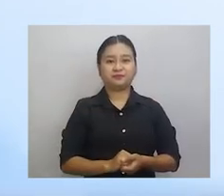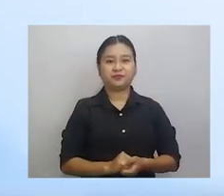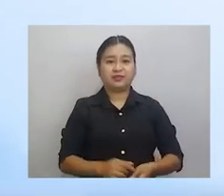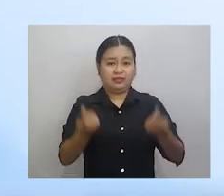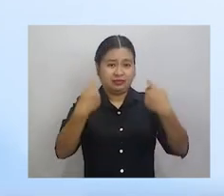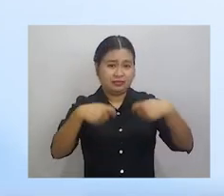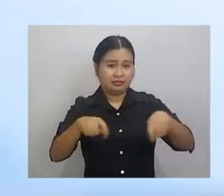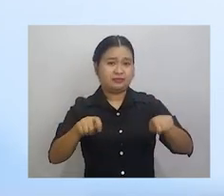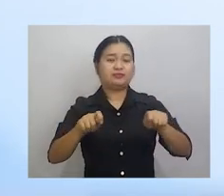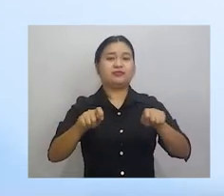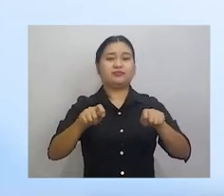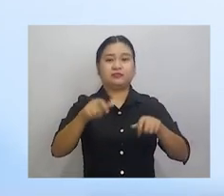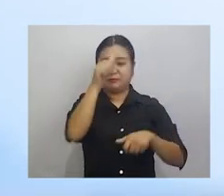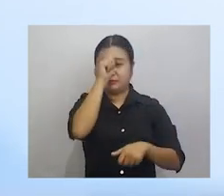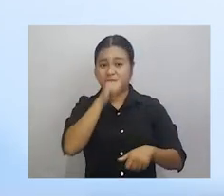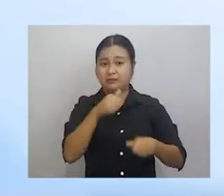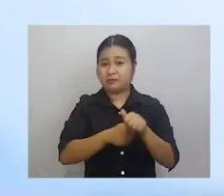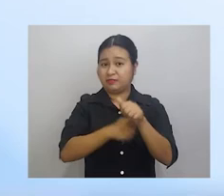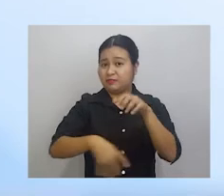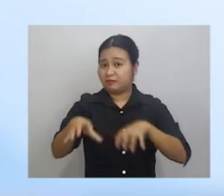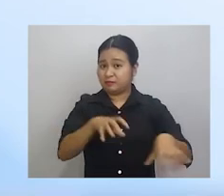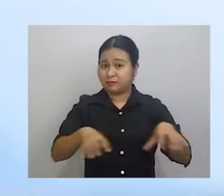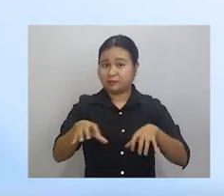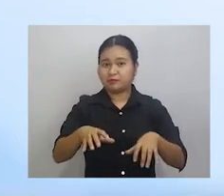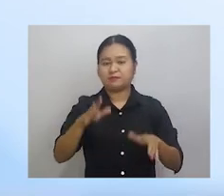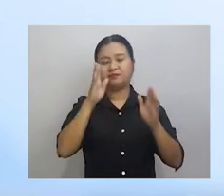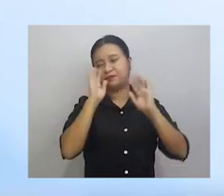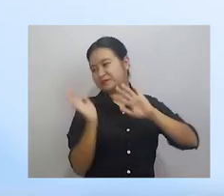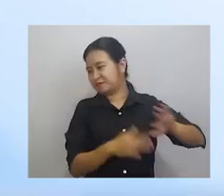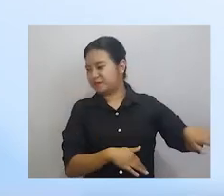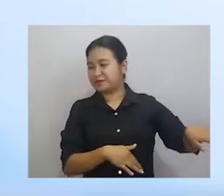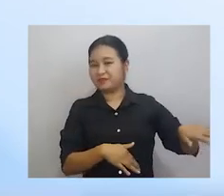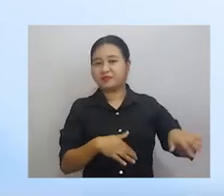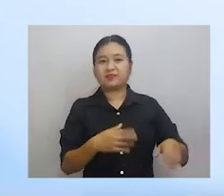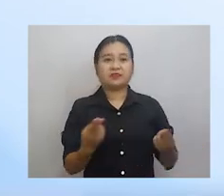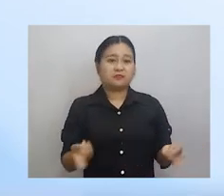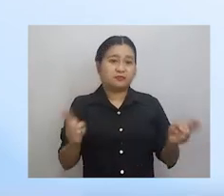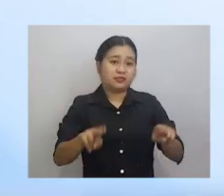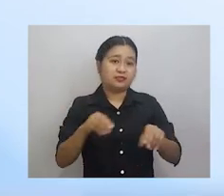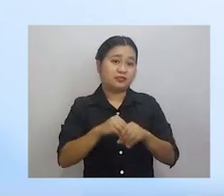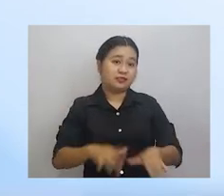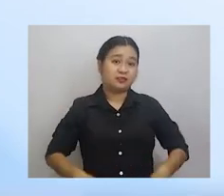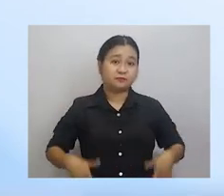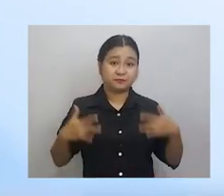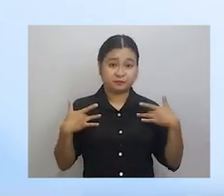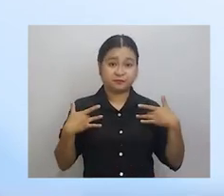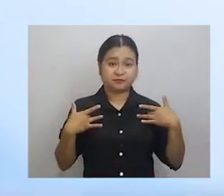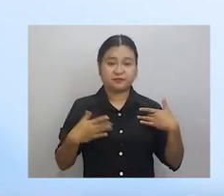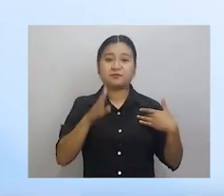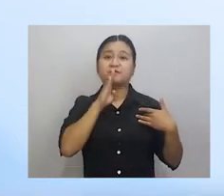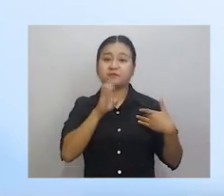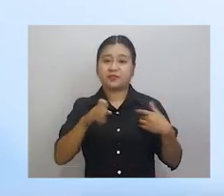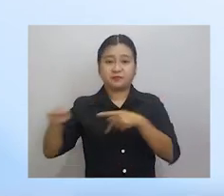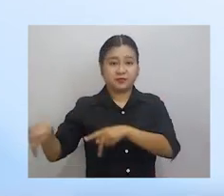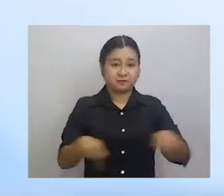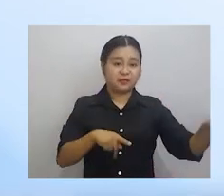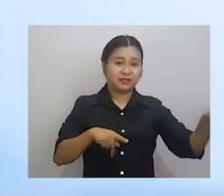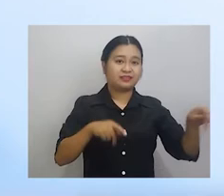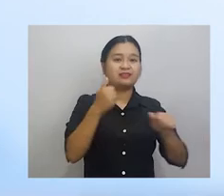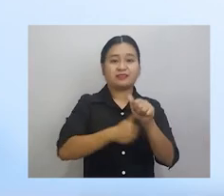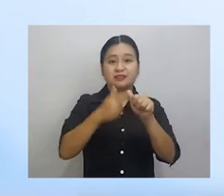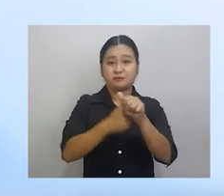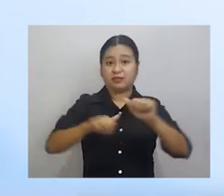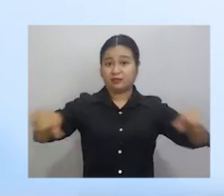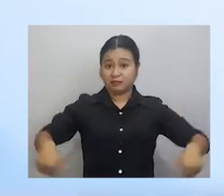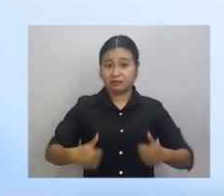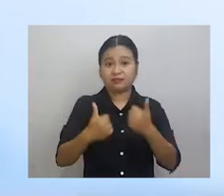Magsikap sa mga ginagawa, baliwalain ang mga kaganapan sa buhay, maging handa sa bawat